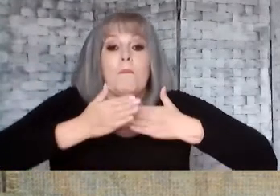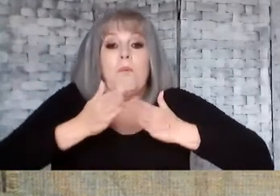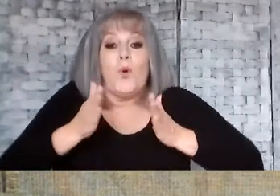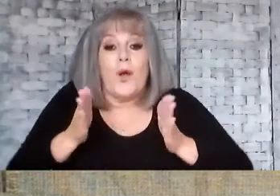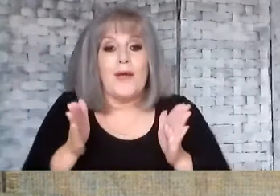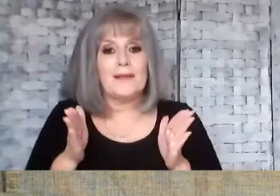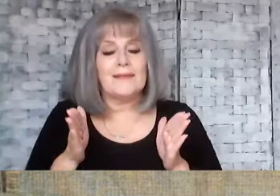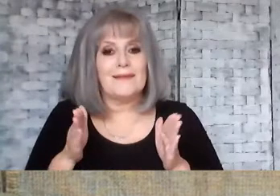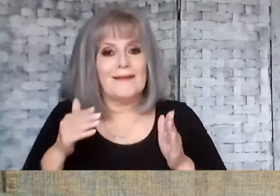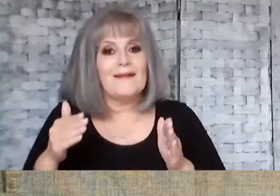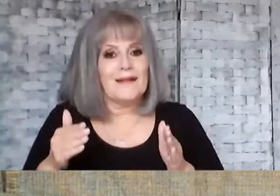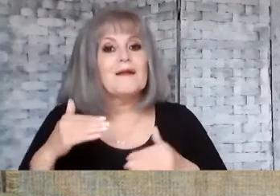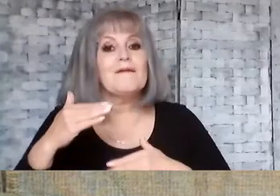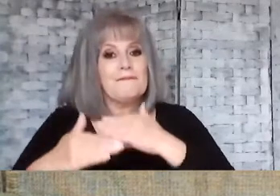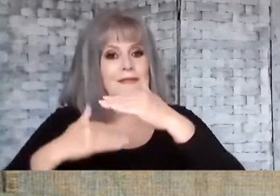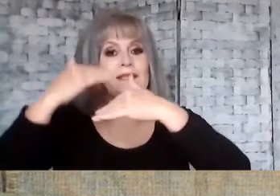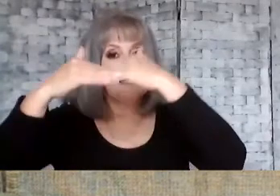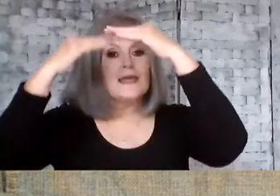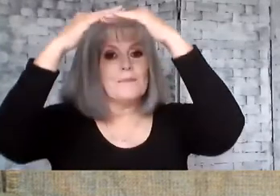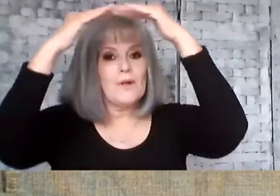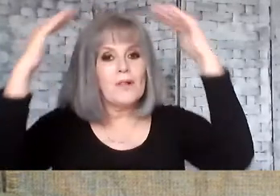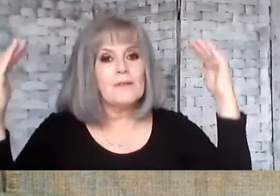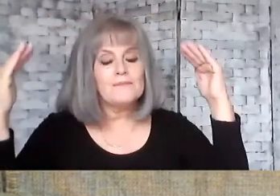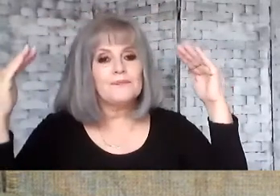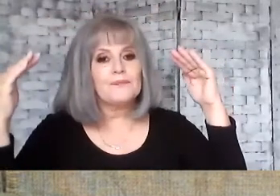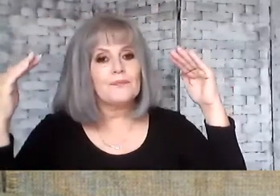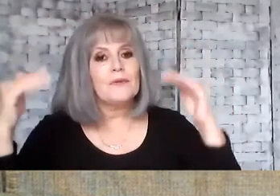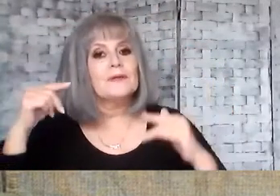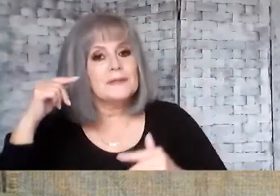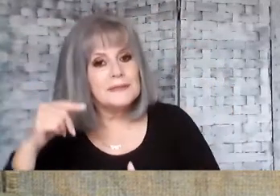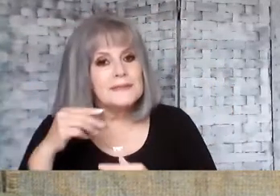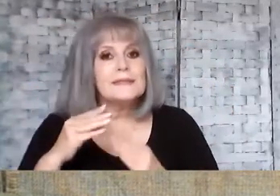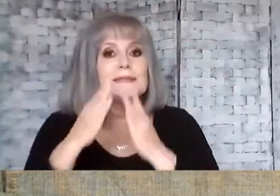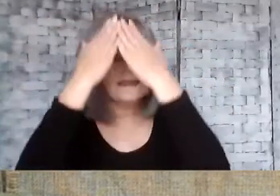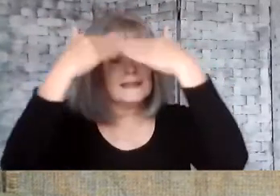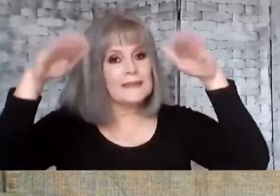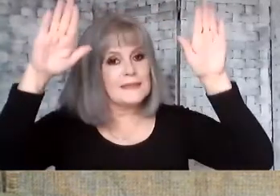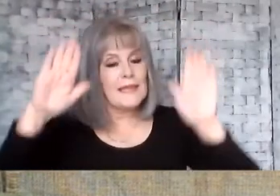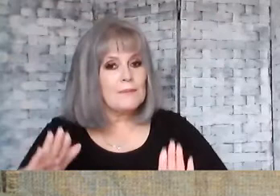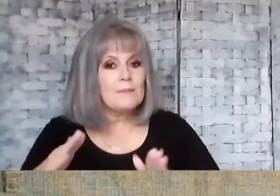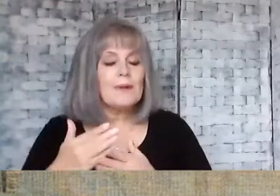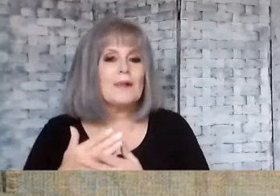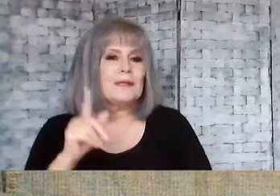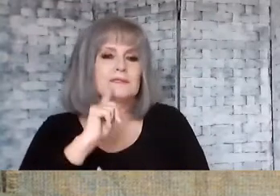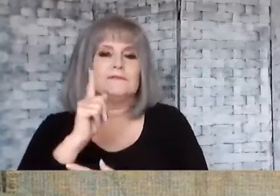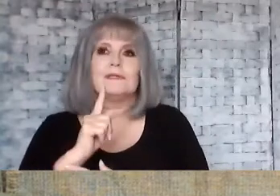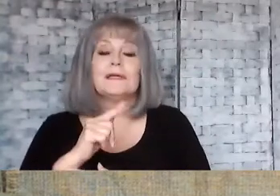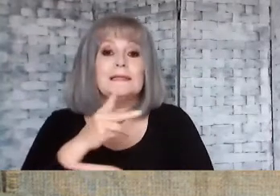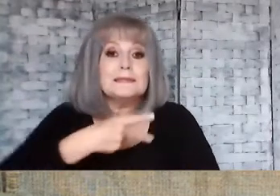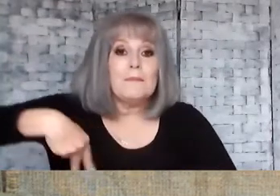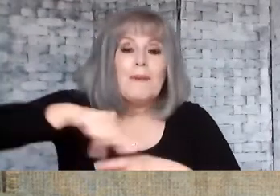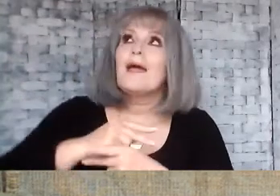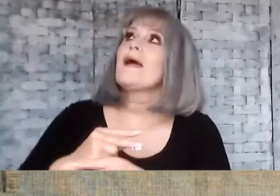hemel. Die tempel is een plek, die huis van God, dis mos die tempel, is een plek waar hemel en